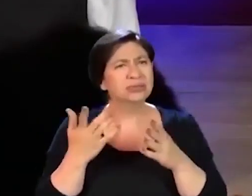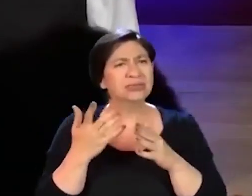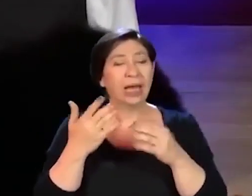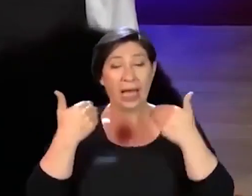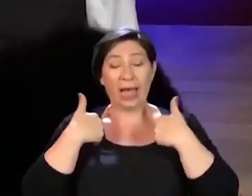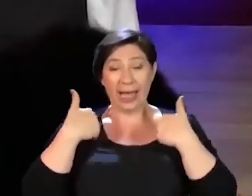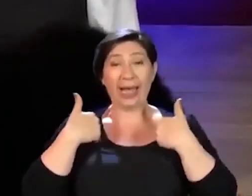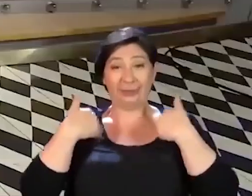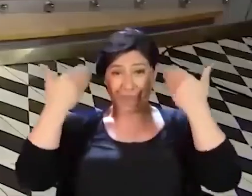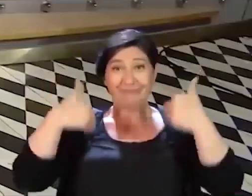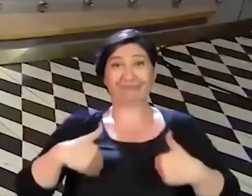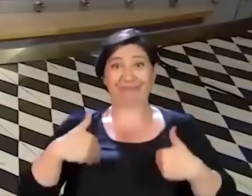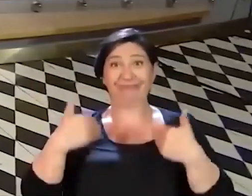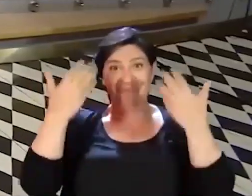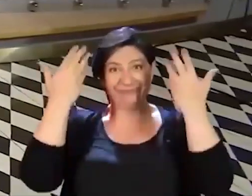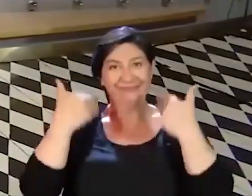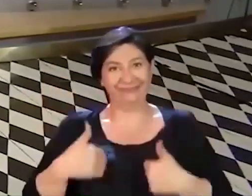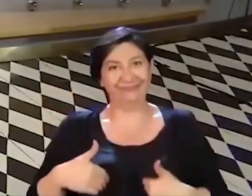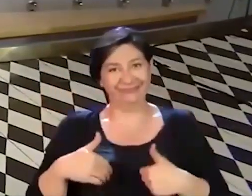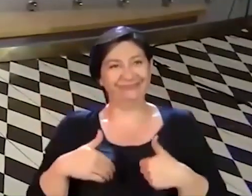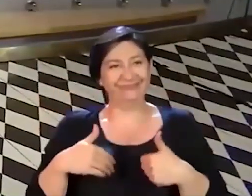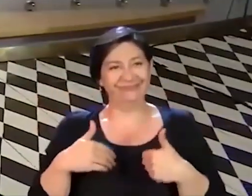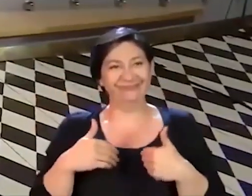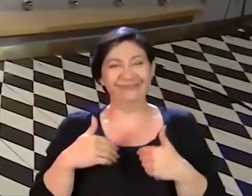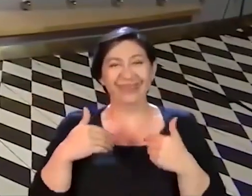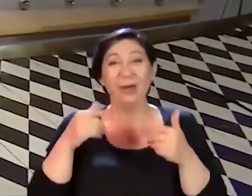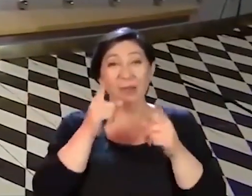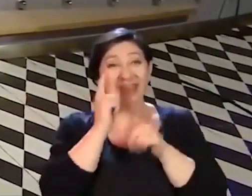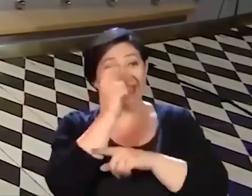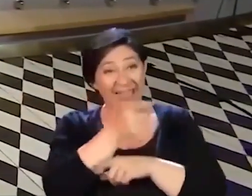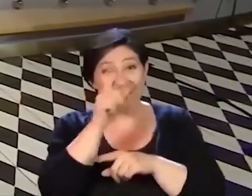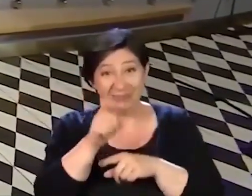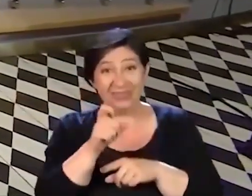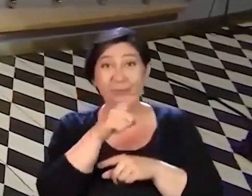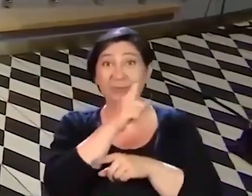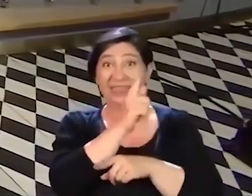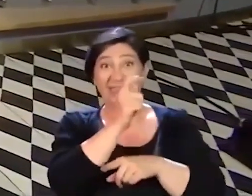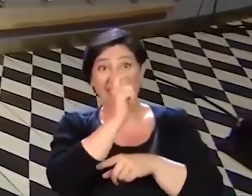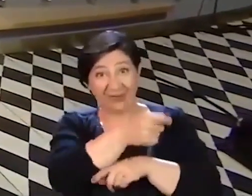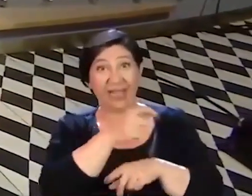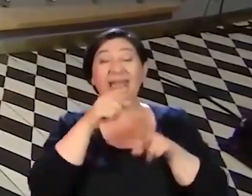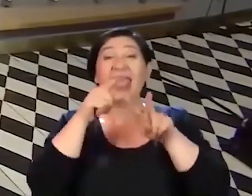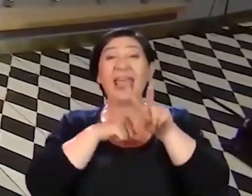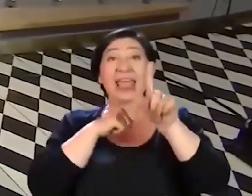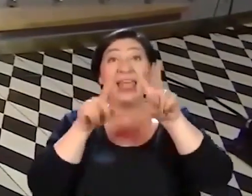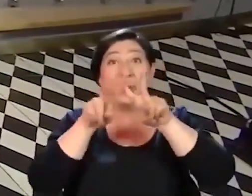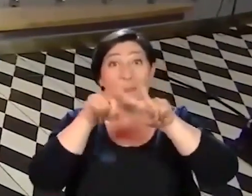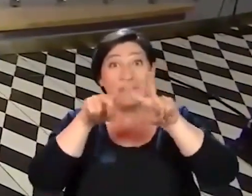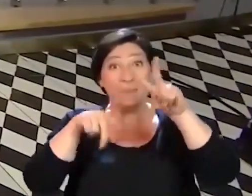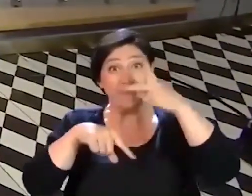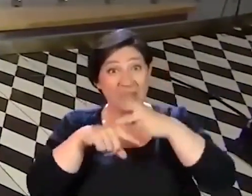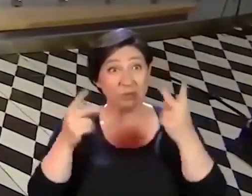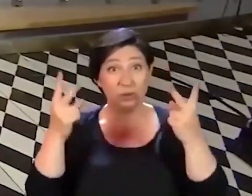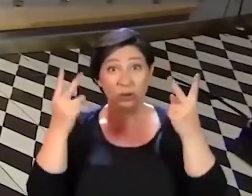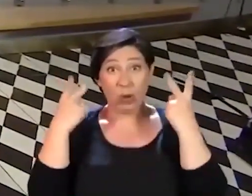am. Yeah. Bunu My hemen, Purple Rose. Bu bir teklif mi? Yoksa bu bir teklif mi? Yılmaz yoksa bir talk show